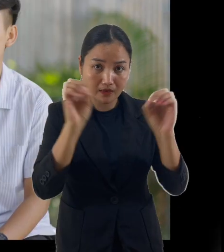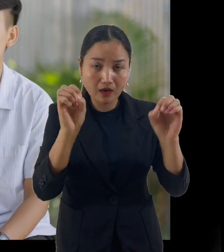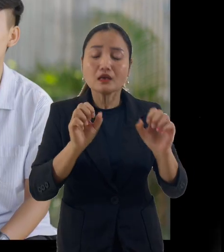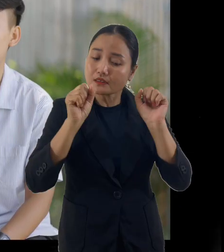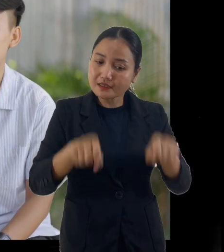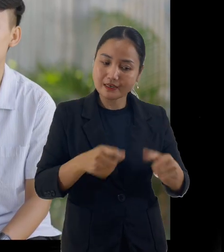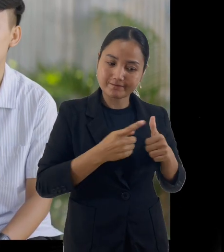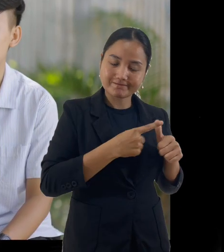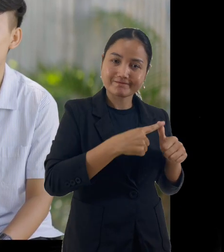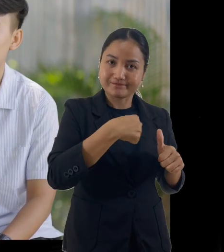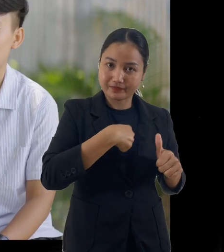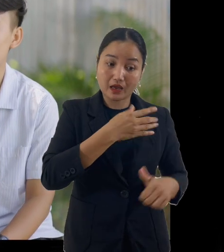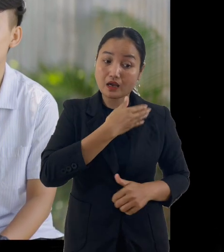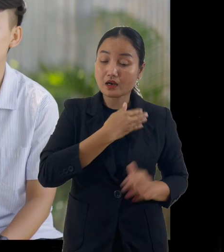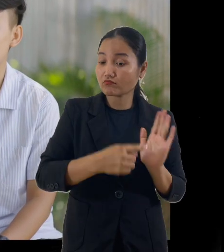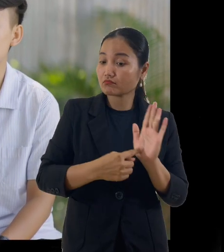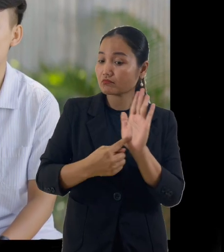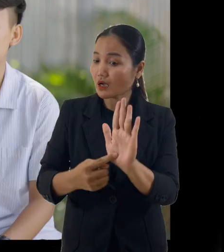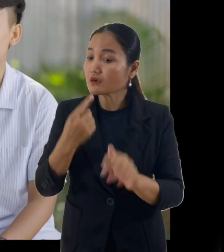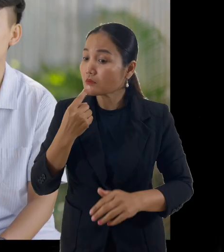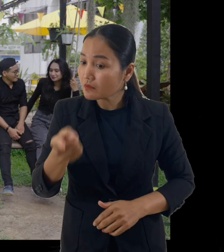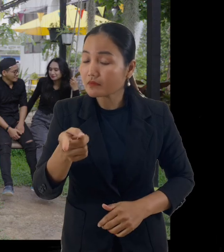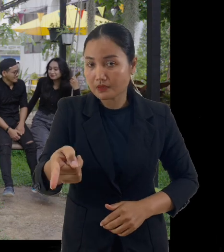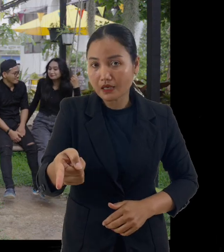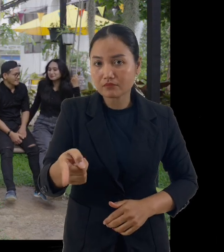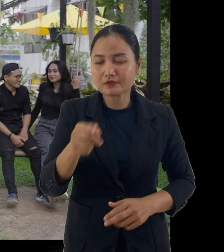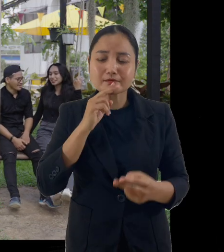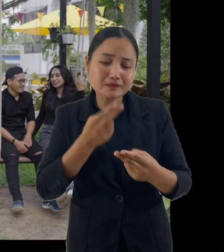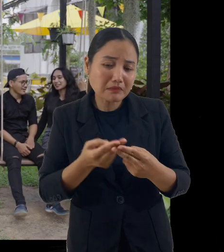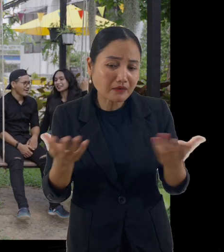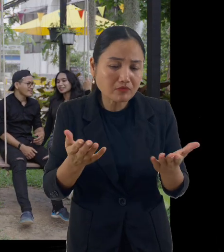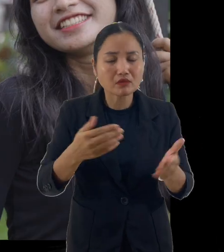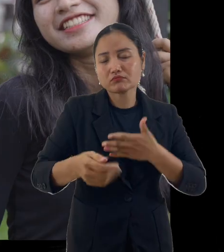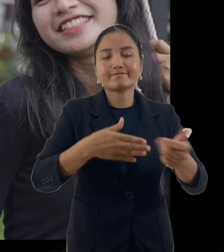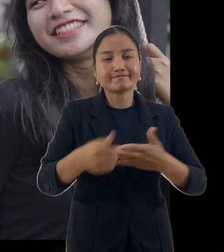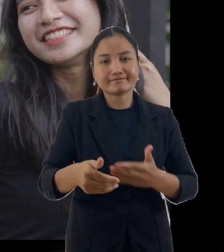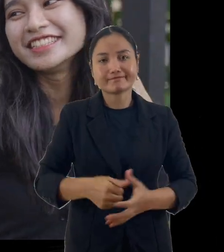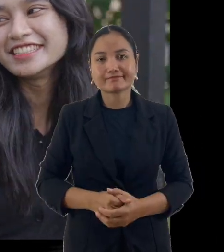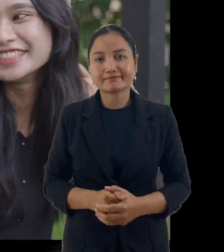ថាគួរតែយើងបញ្ចេញអារម្មណ៍ទៅប្រាប់គេទោះបីជាចម្លើយនឹងបែបមិនក៏ដោយ